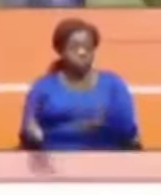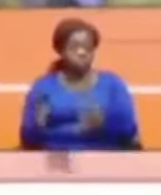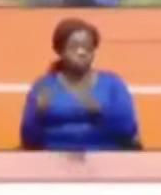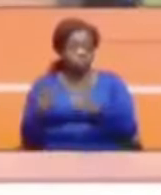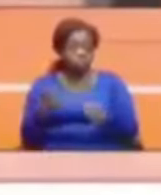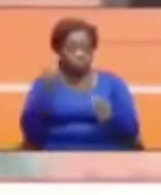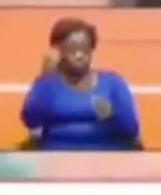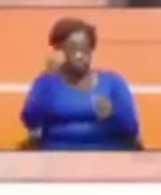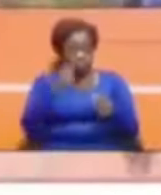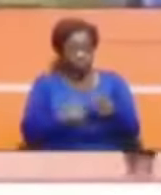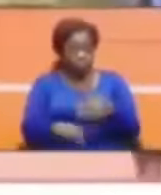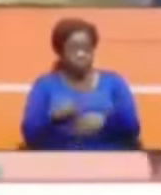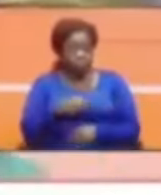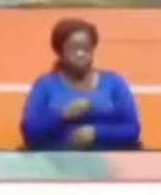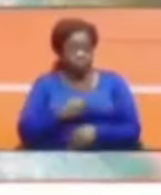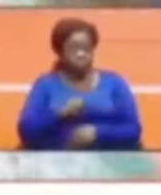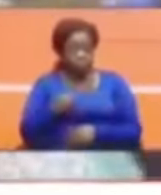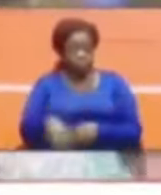tuwonaabonera kifi maama.